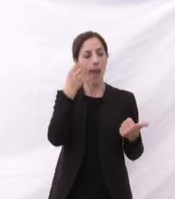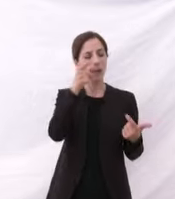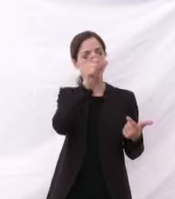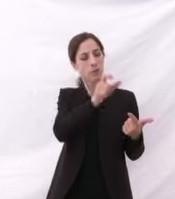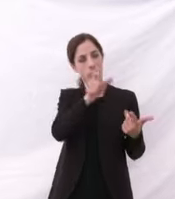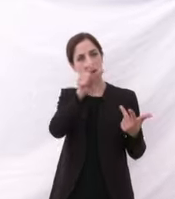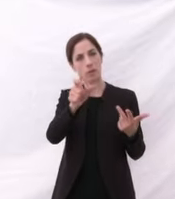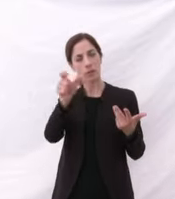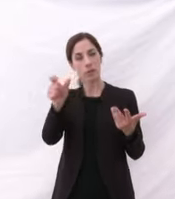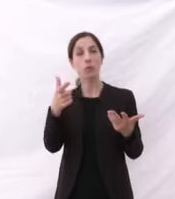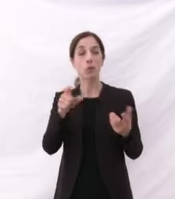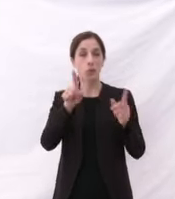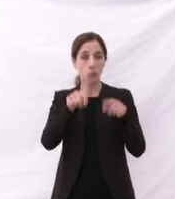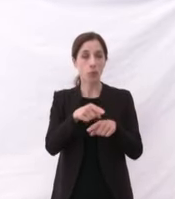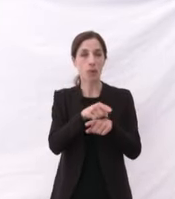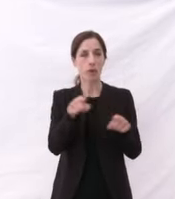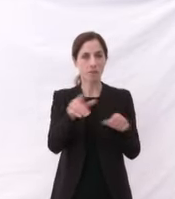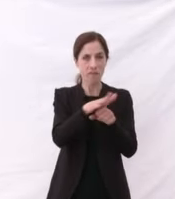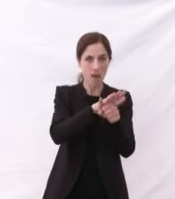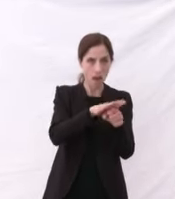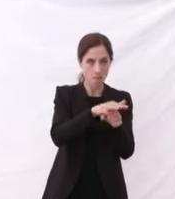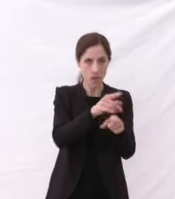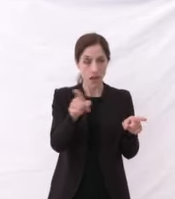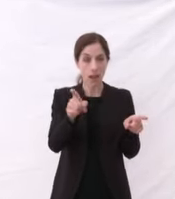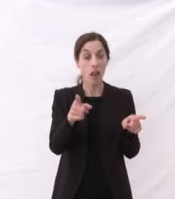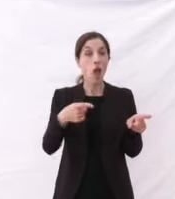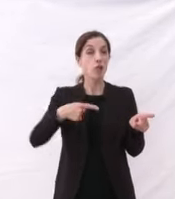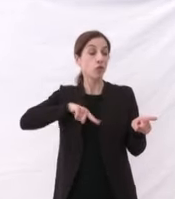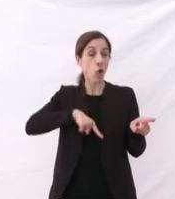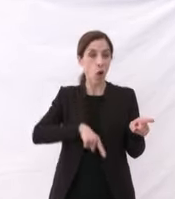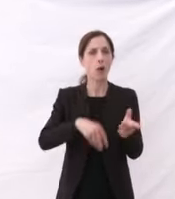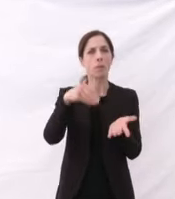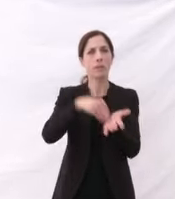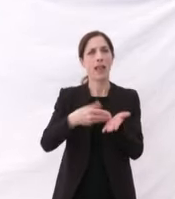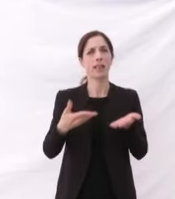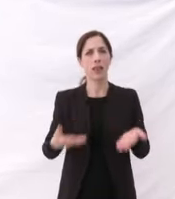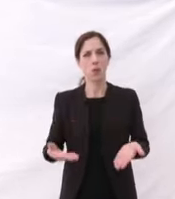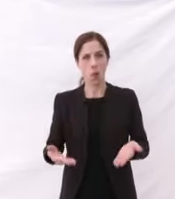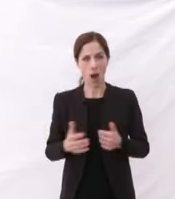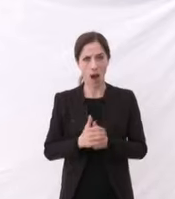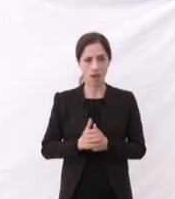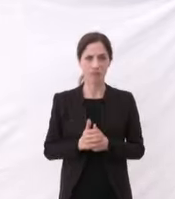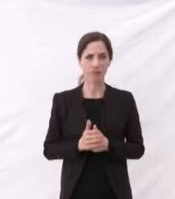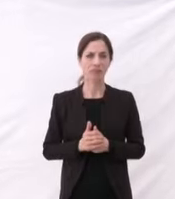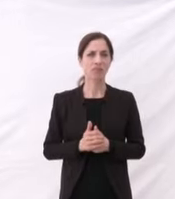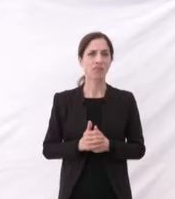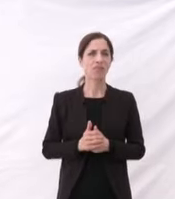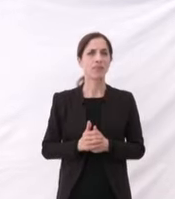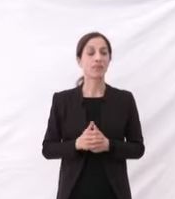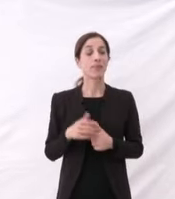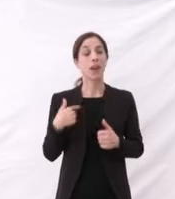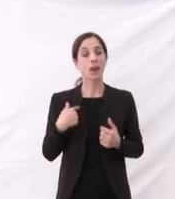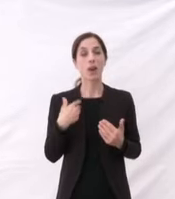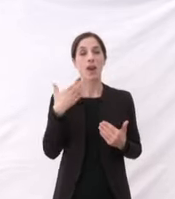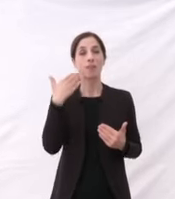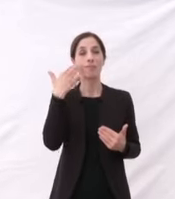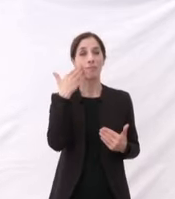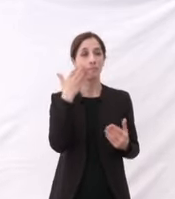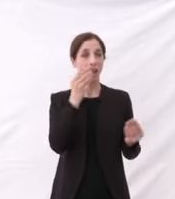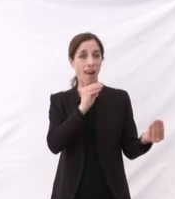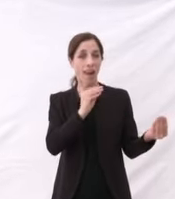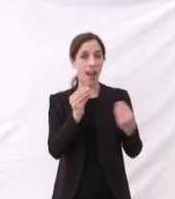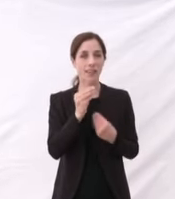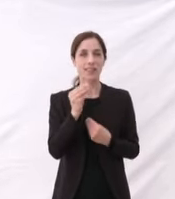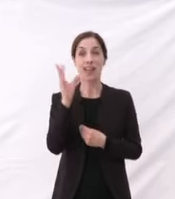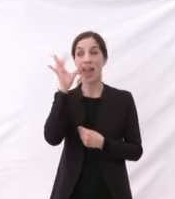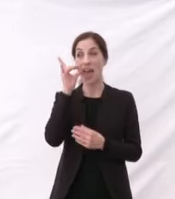loro famiglie, il loro dolore è presente qui. E allora ragazzi e ragazze, tutti i familiari,